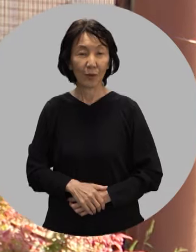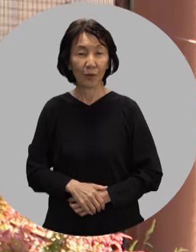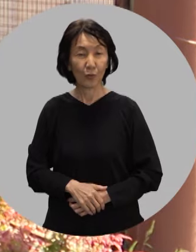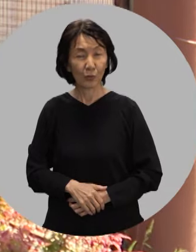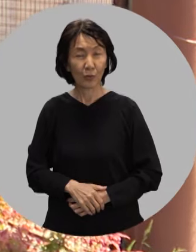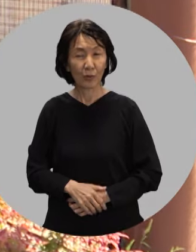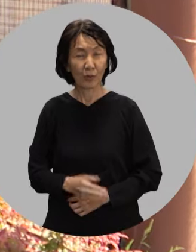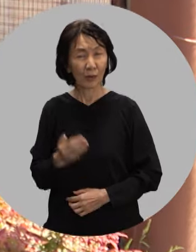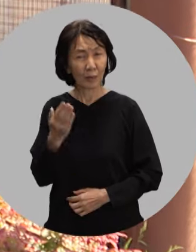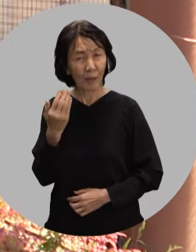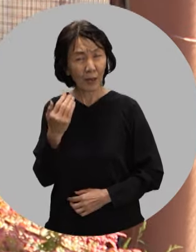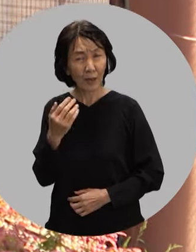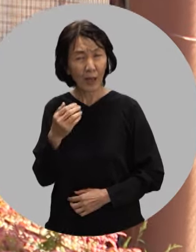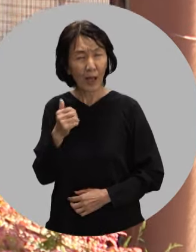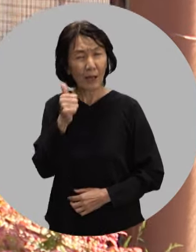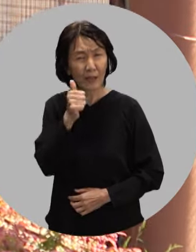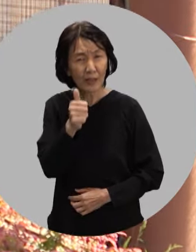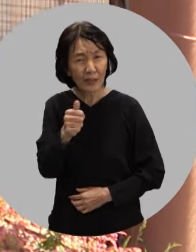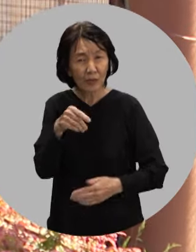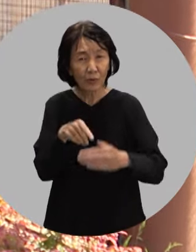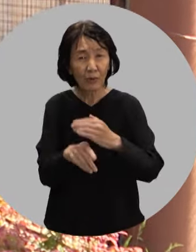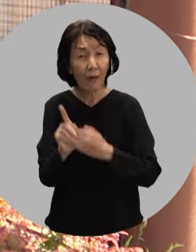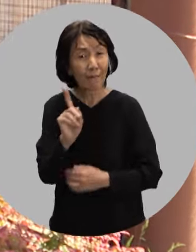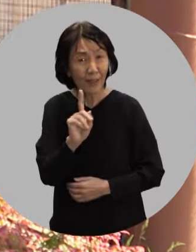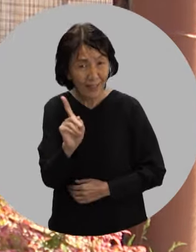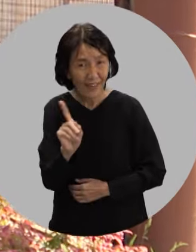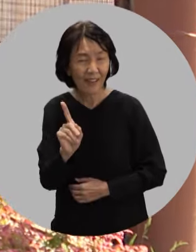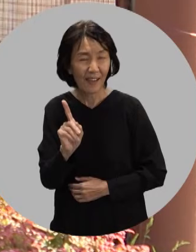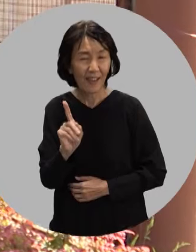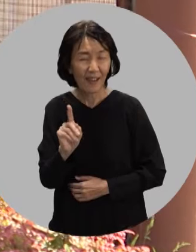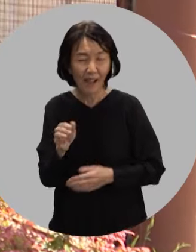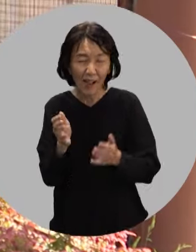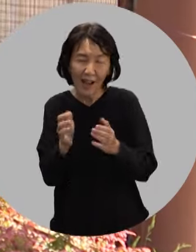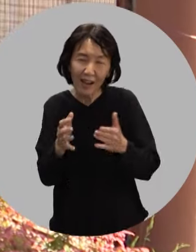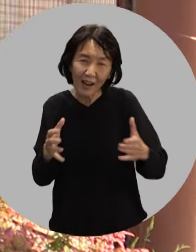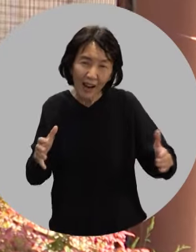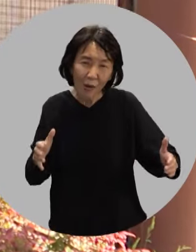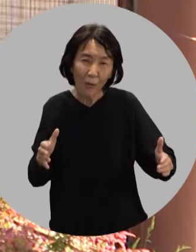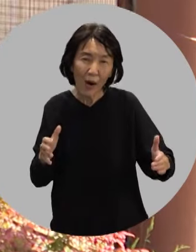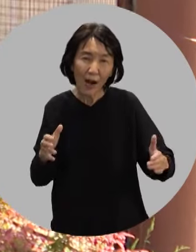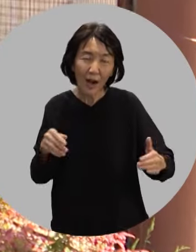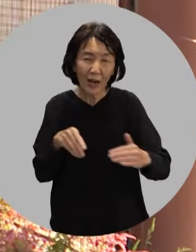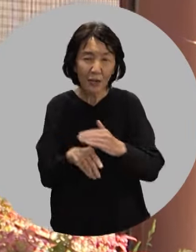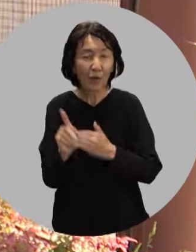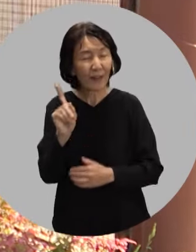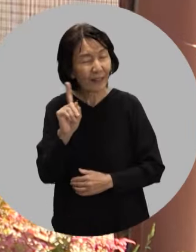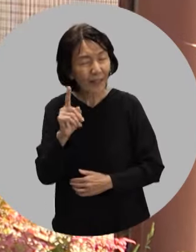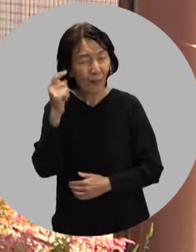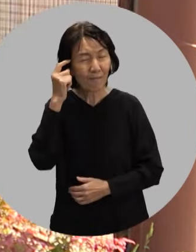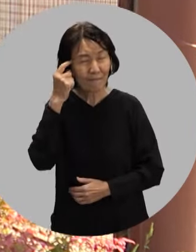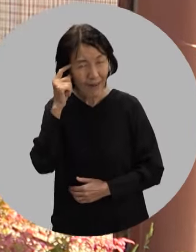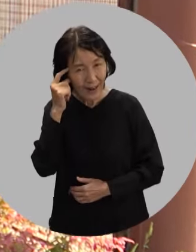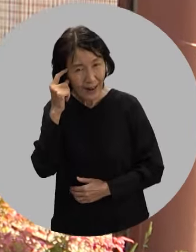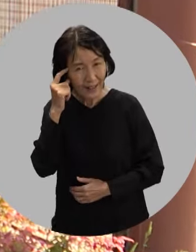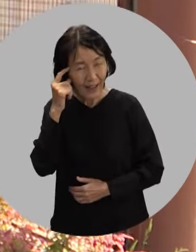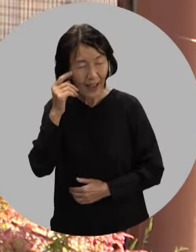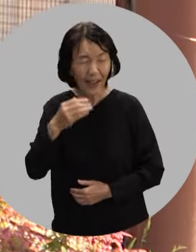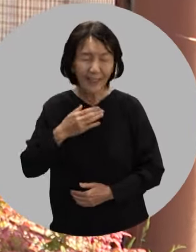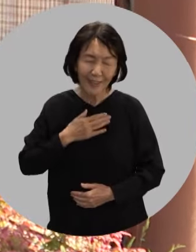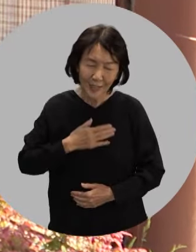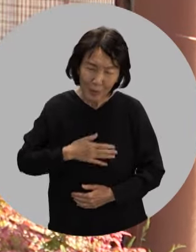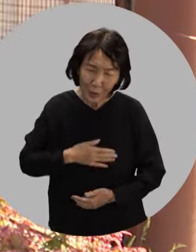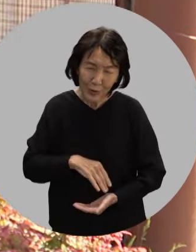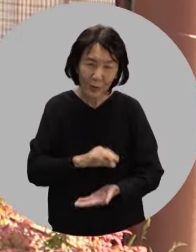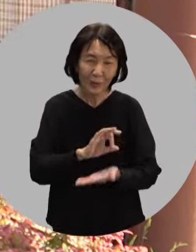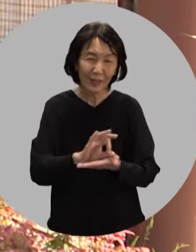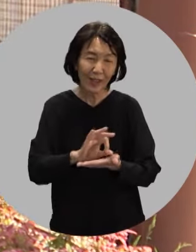このルールについて、なぜ今まで禁止されていたのか、それが今度緩和の動きになっているのか、その点をぜひお考えいただいて、皆様